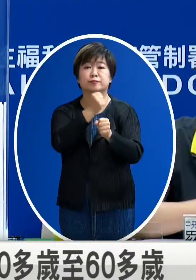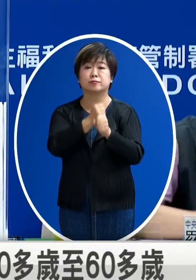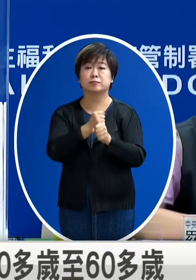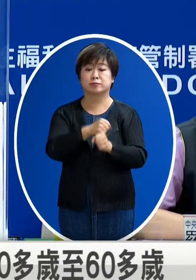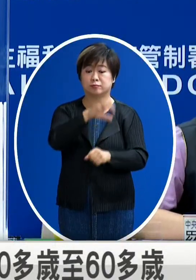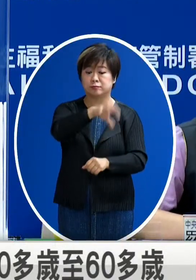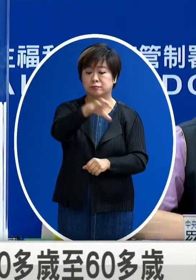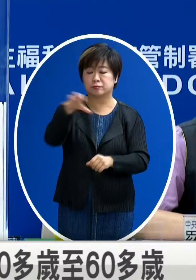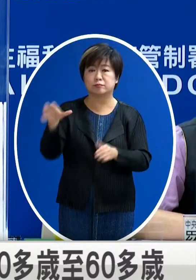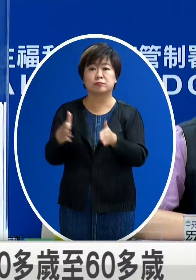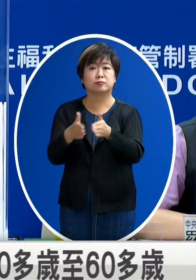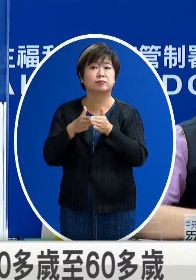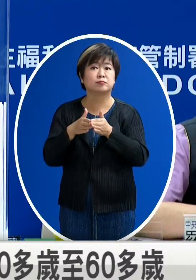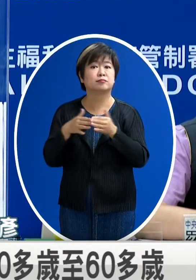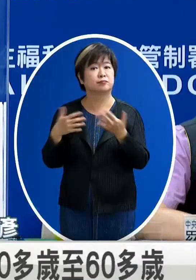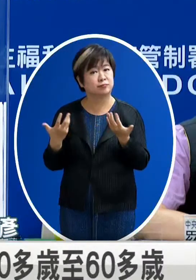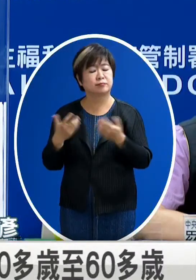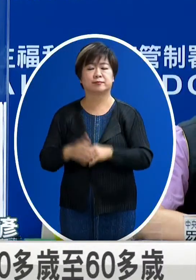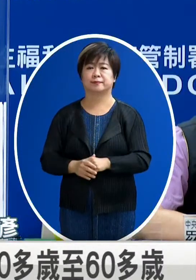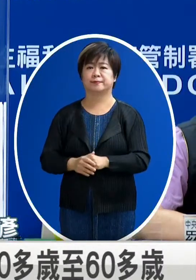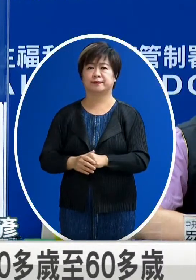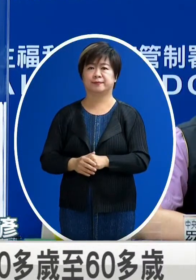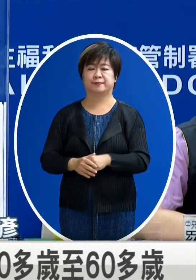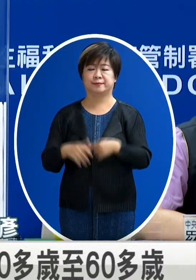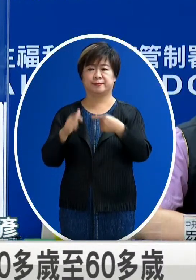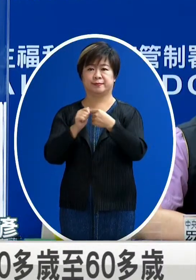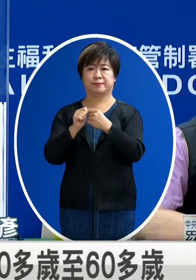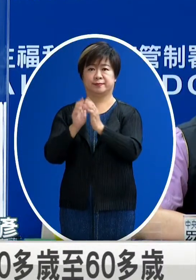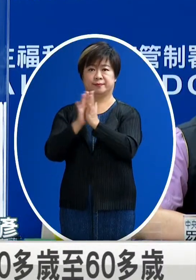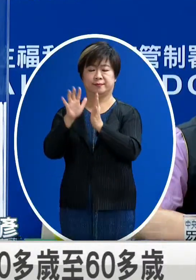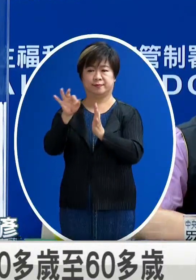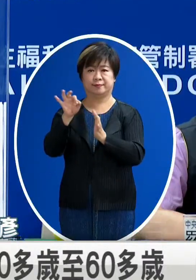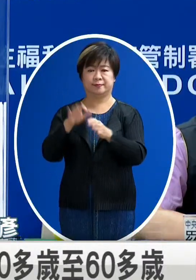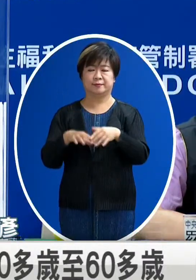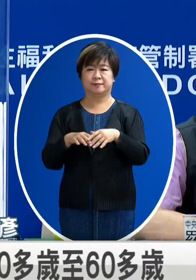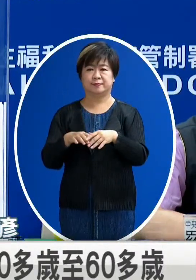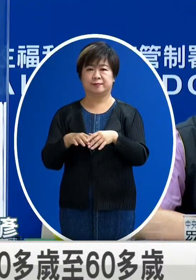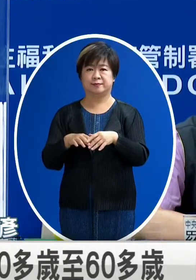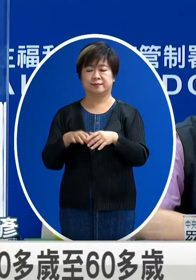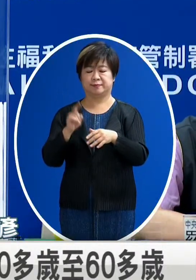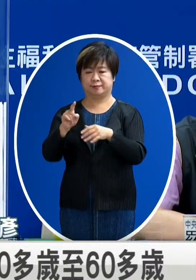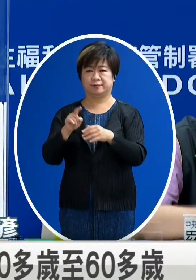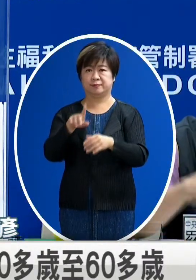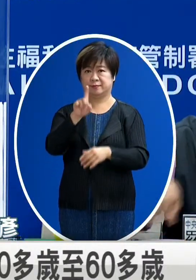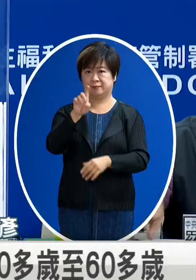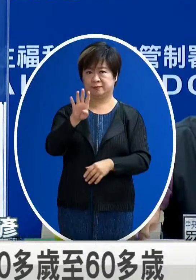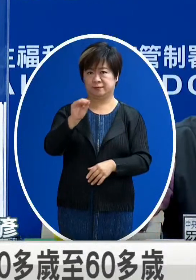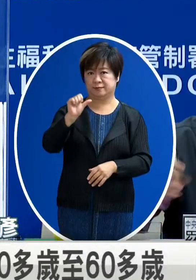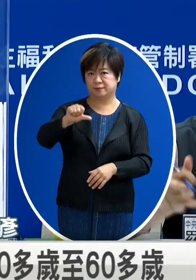所以像第一排高雄市的部分，符合预约资格的人数是